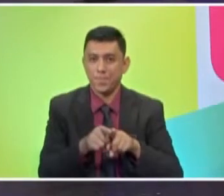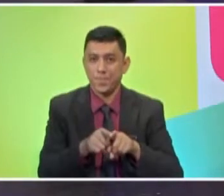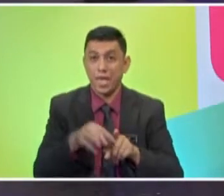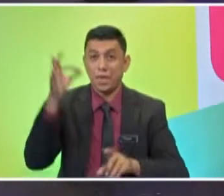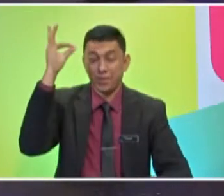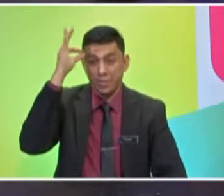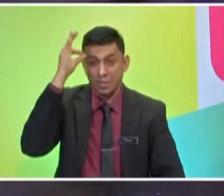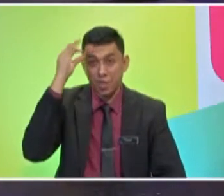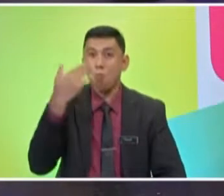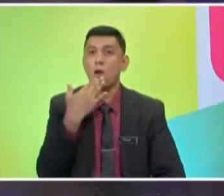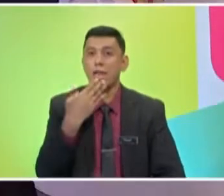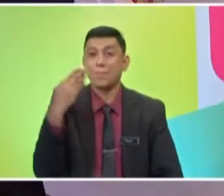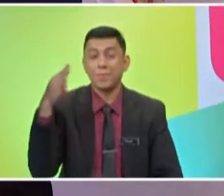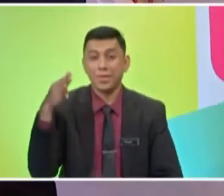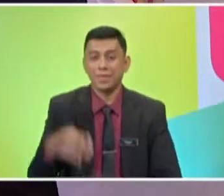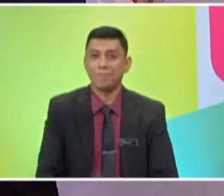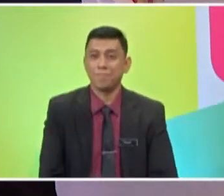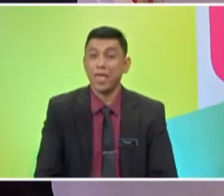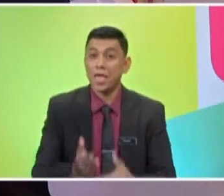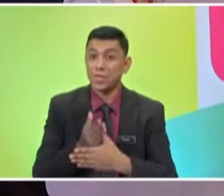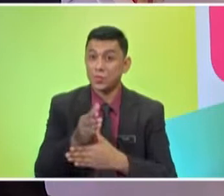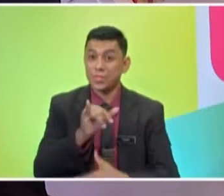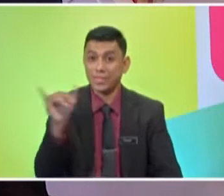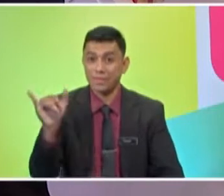Oh, bagusnya lah. Okey, seterusnya. Okey cikgu.